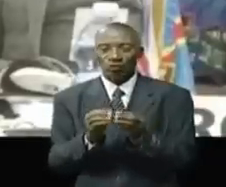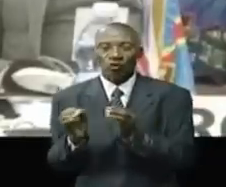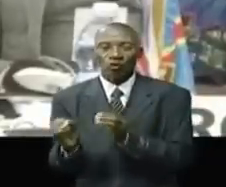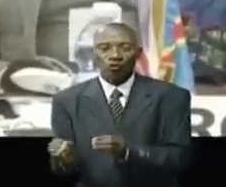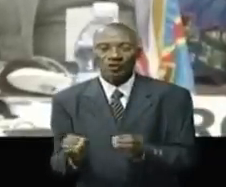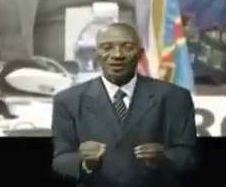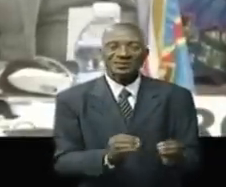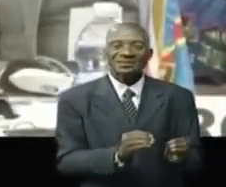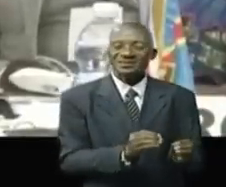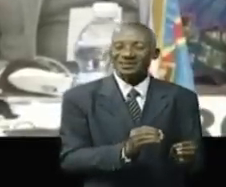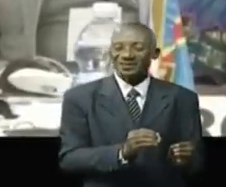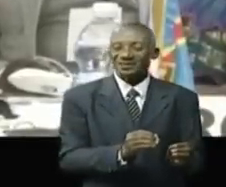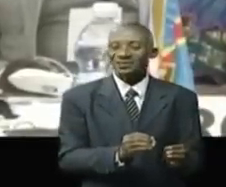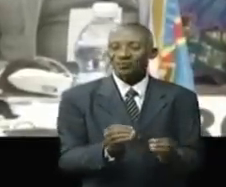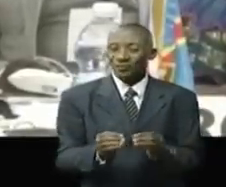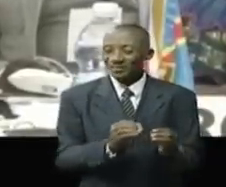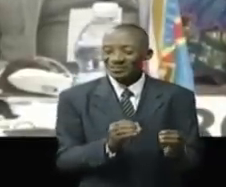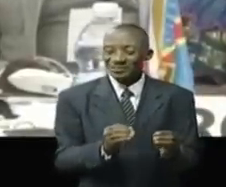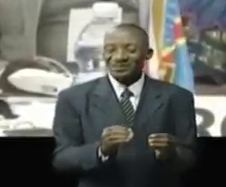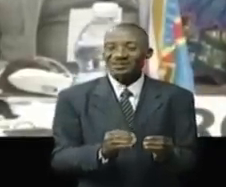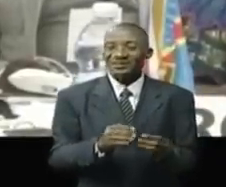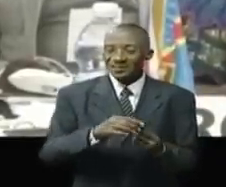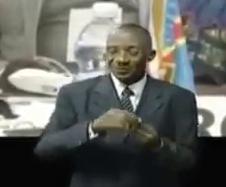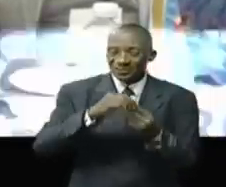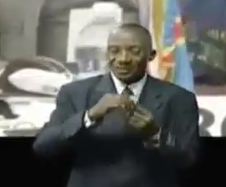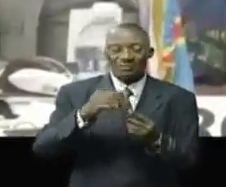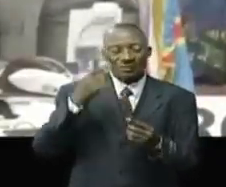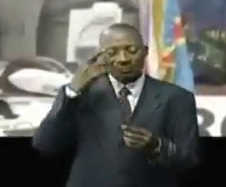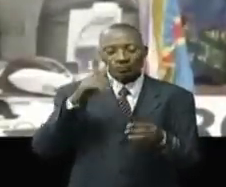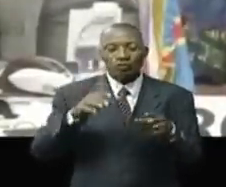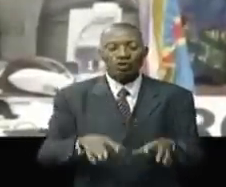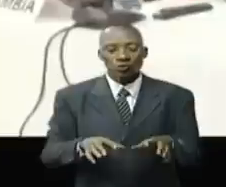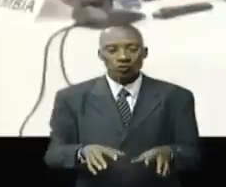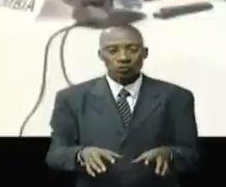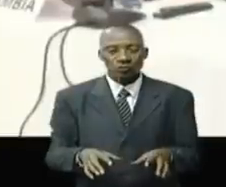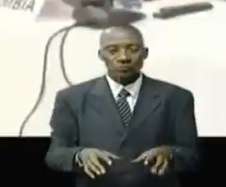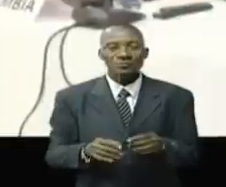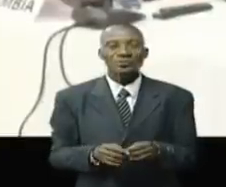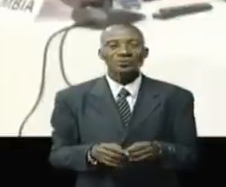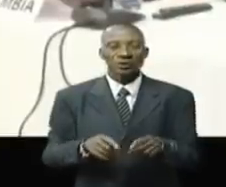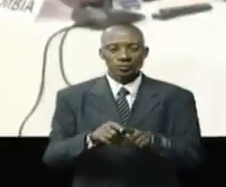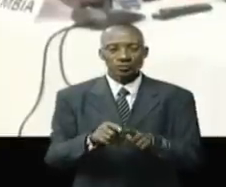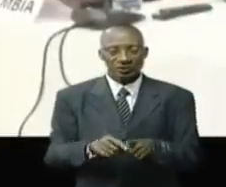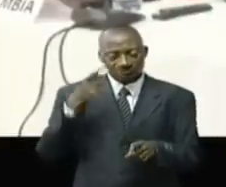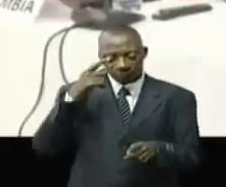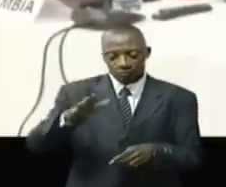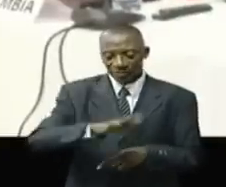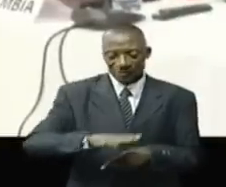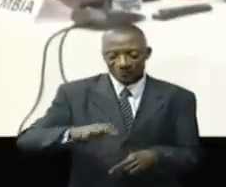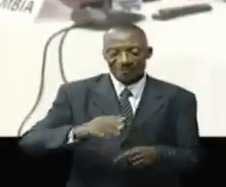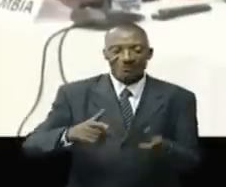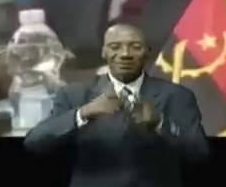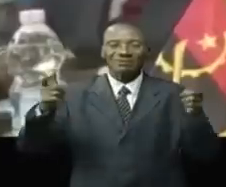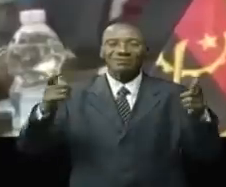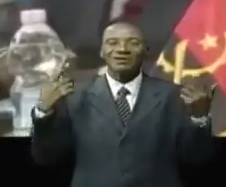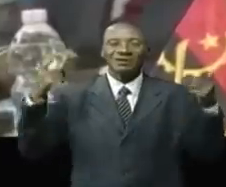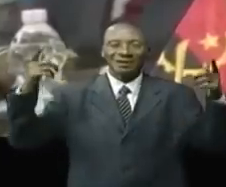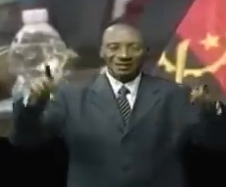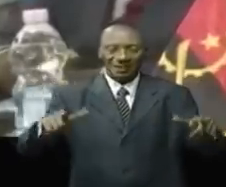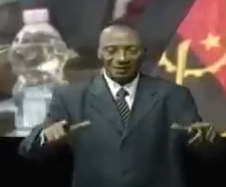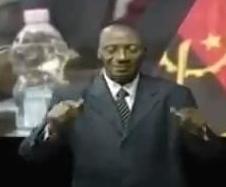contexte particulier, non seulement pour la RDC, mais également pour la région des Grands Lacs,